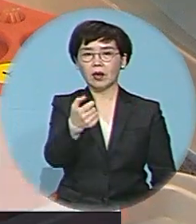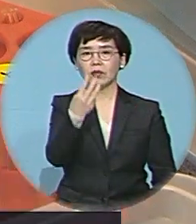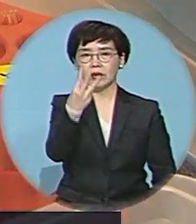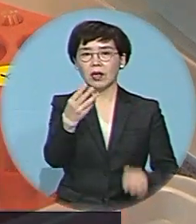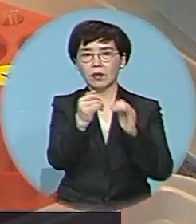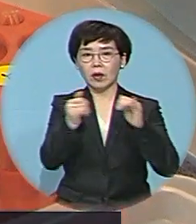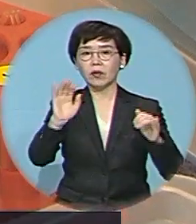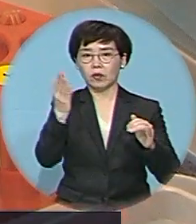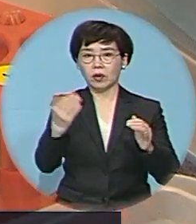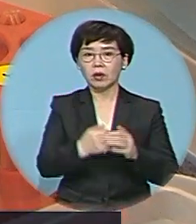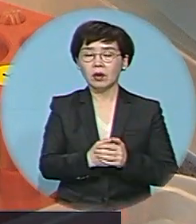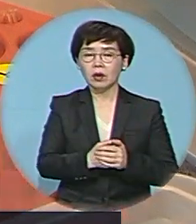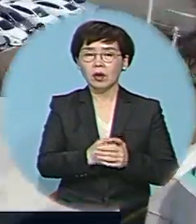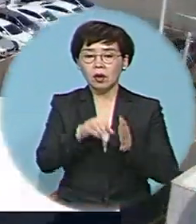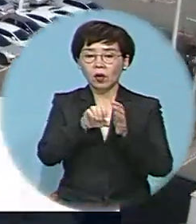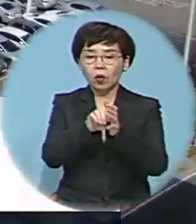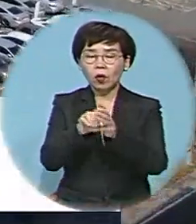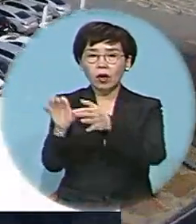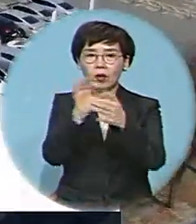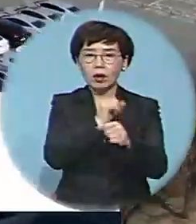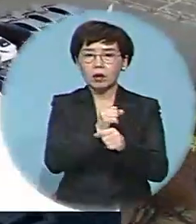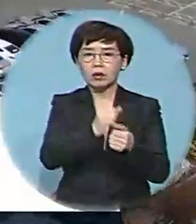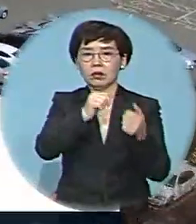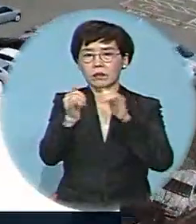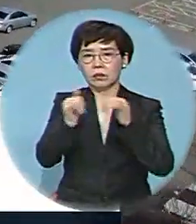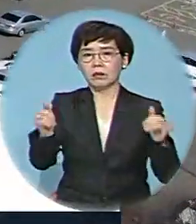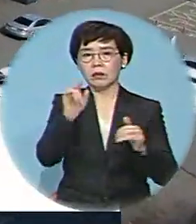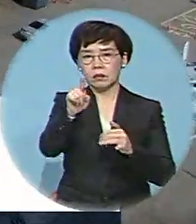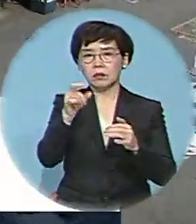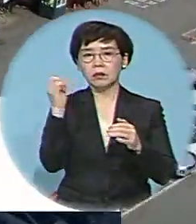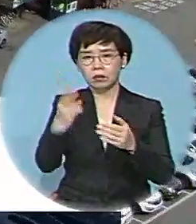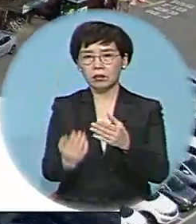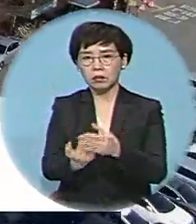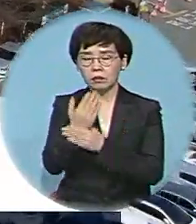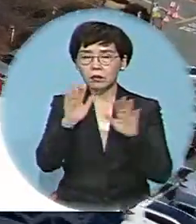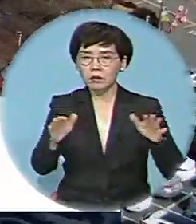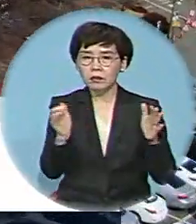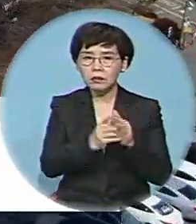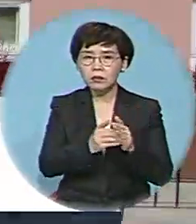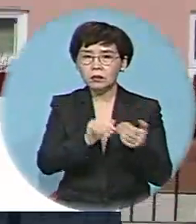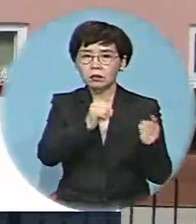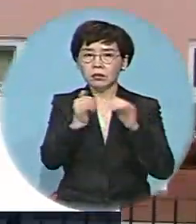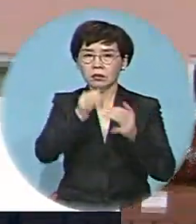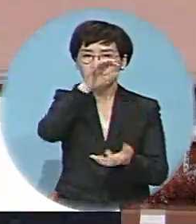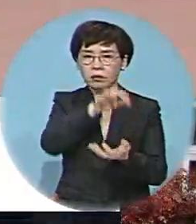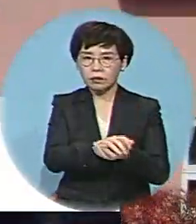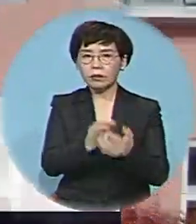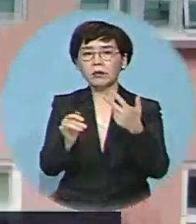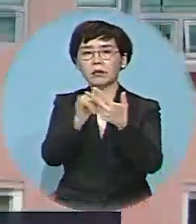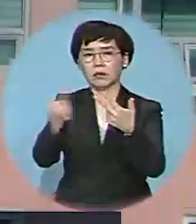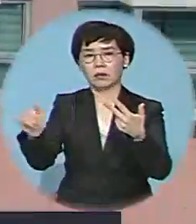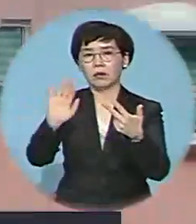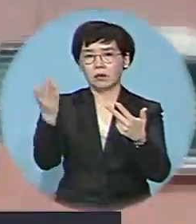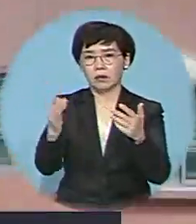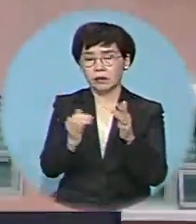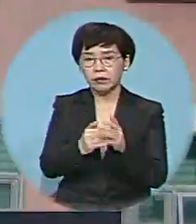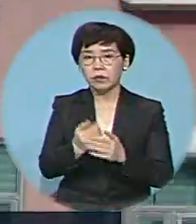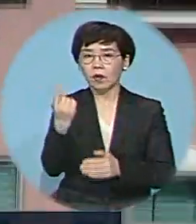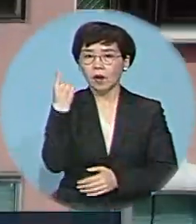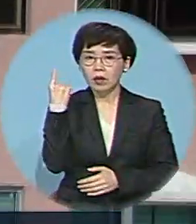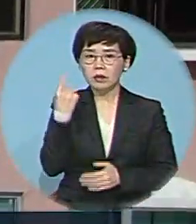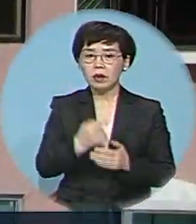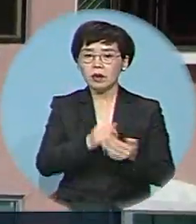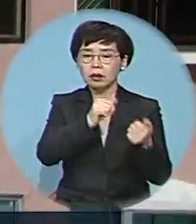763명입니다. 코로나19 관련 사망자도 한 명 더 늘어 지금까지 모두 7명으로 집계됩니다.